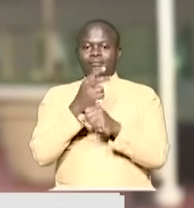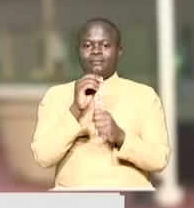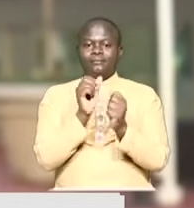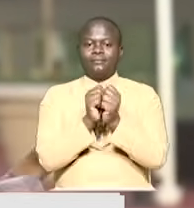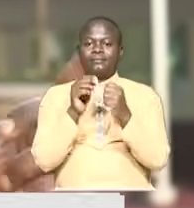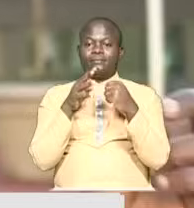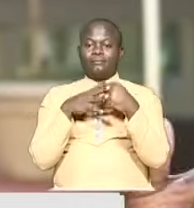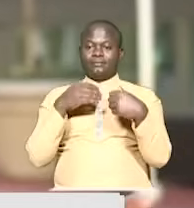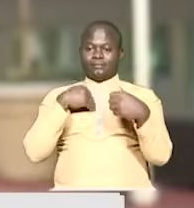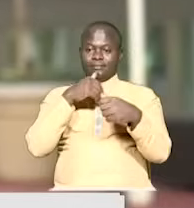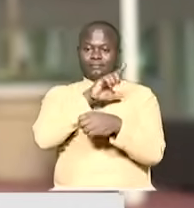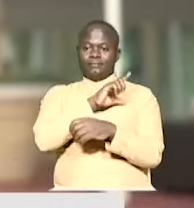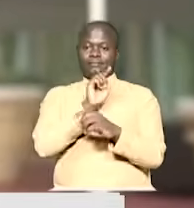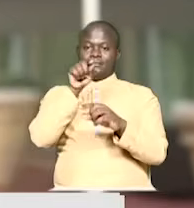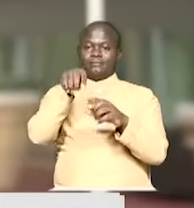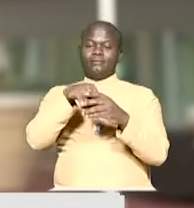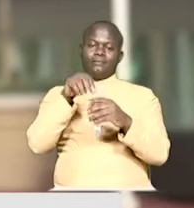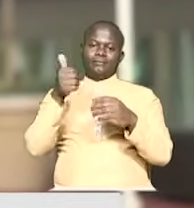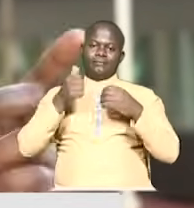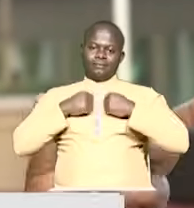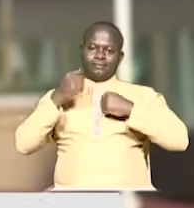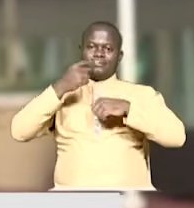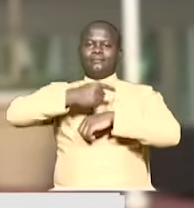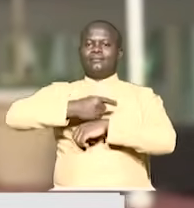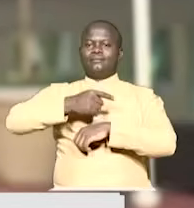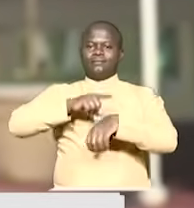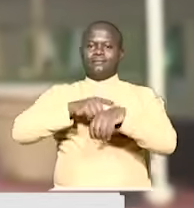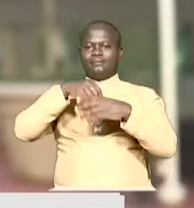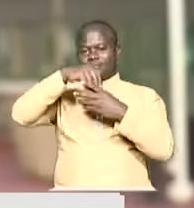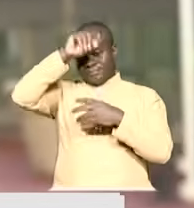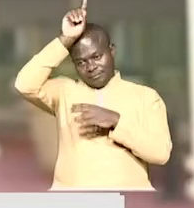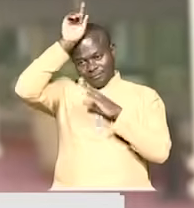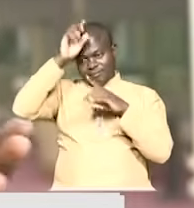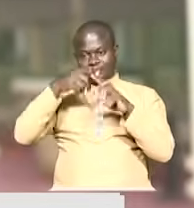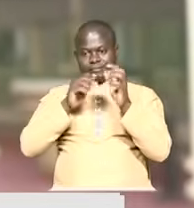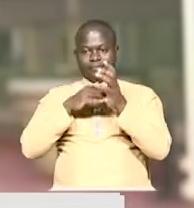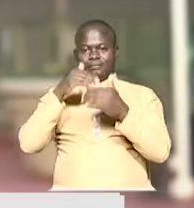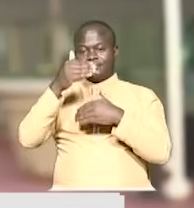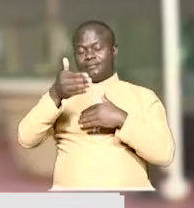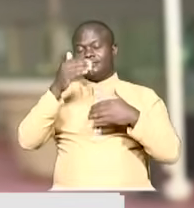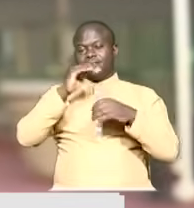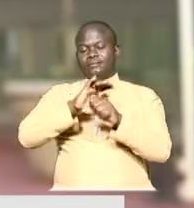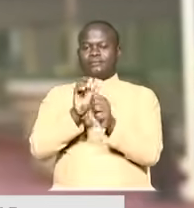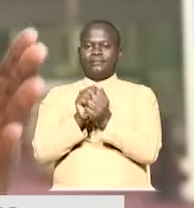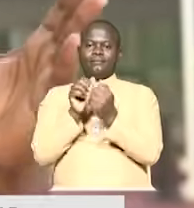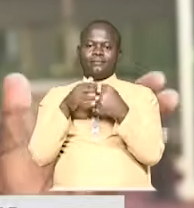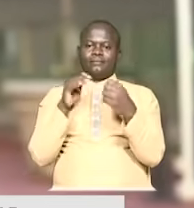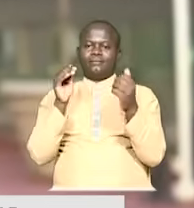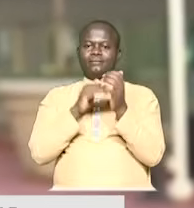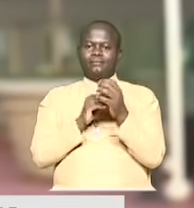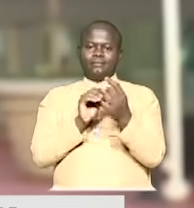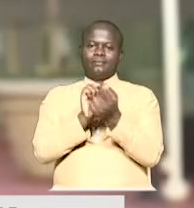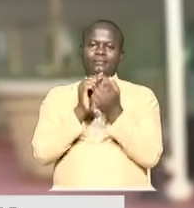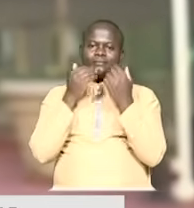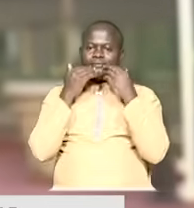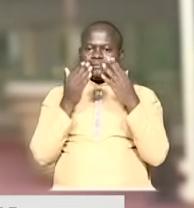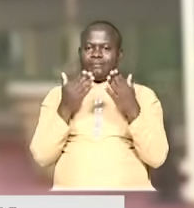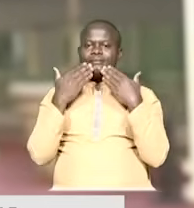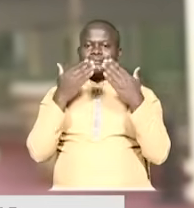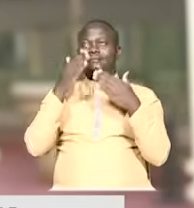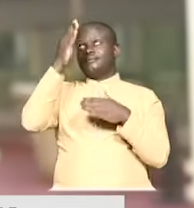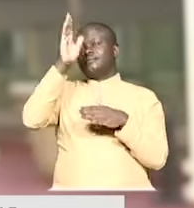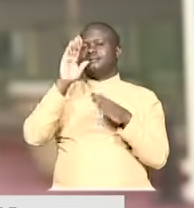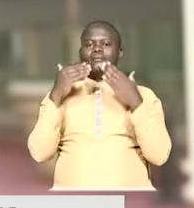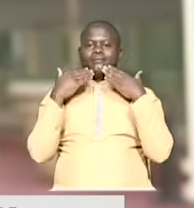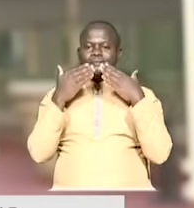nagize amahirwe yo kwitabira indi Rwanda Day igihe twagize mu Budage ariko icyorezo cya Covid gituma tudahura tena tubishimira Imana tubishimire n'umukuru